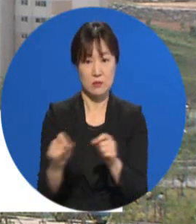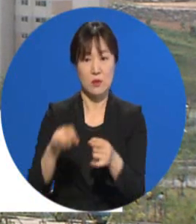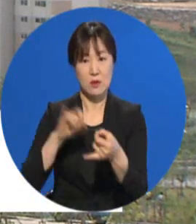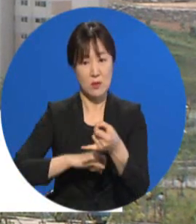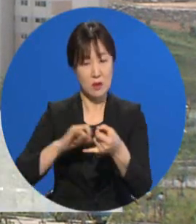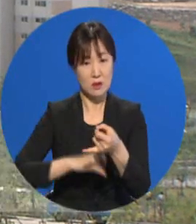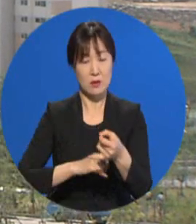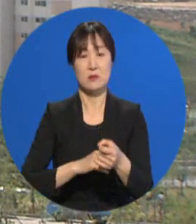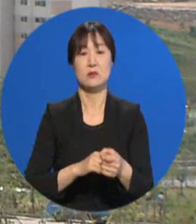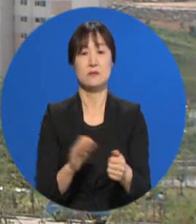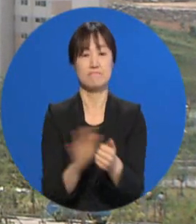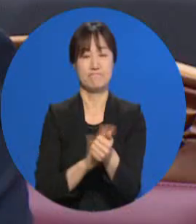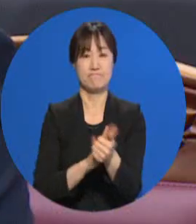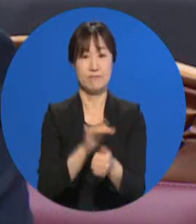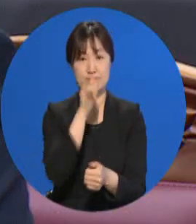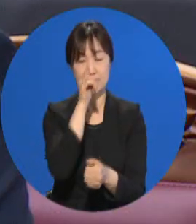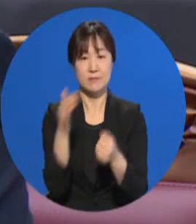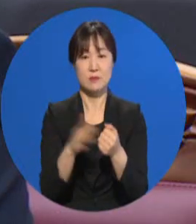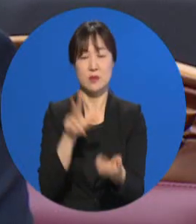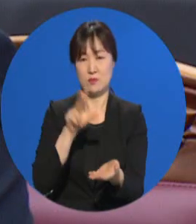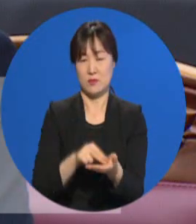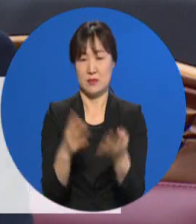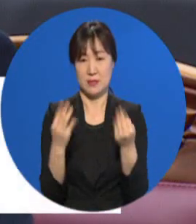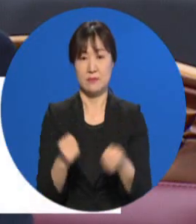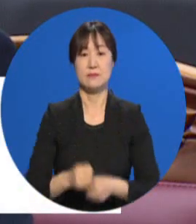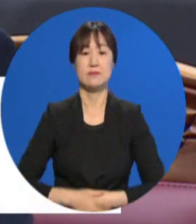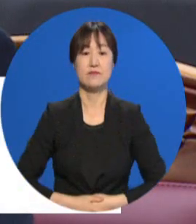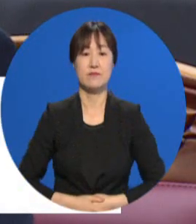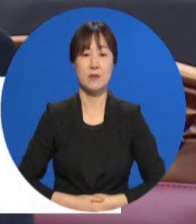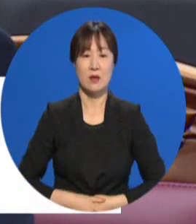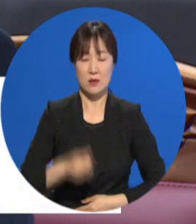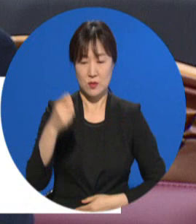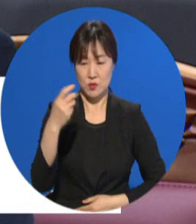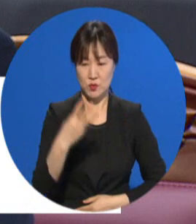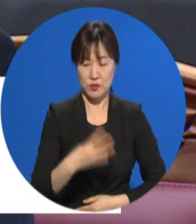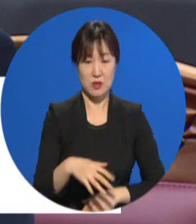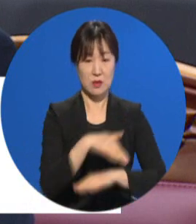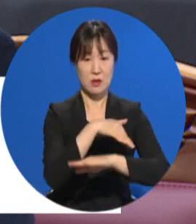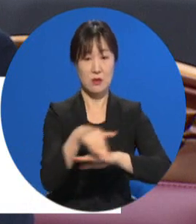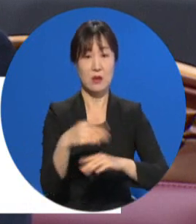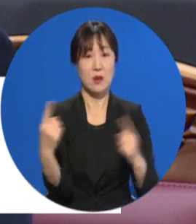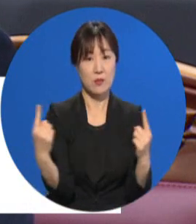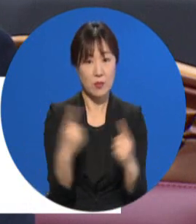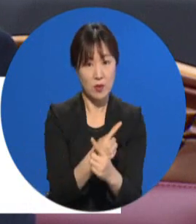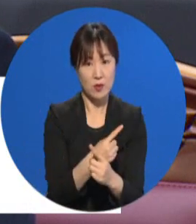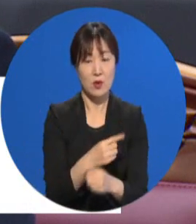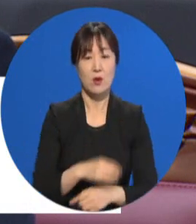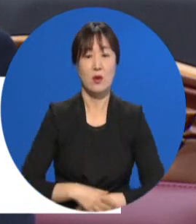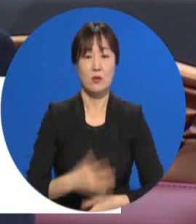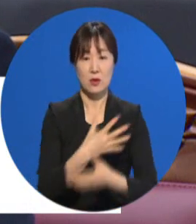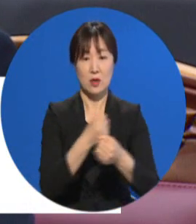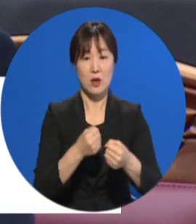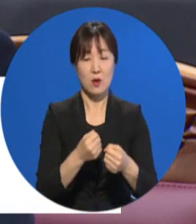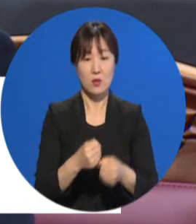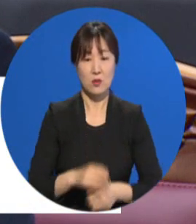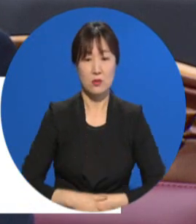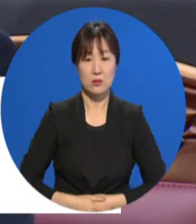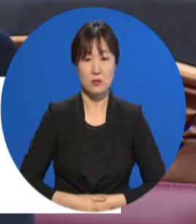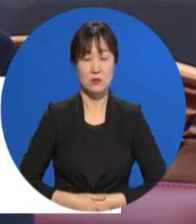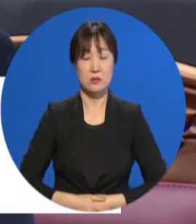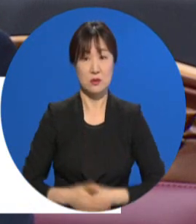문제가 불거졌습니다. 수차례 계약 등을 통해 여수 블루토피아에는 이익을, 여수 시민에게는